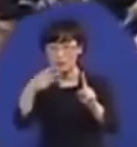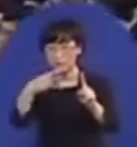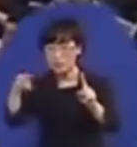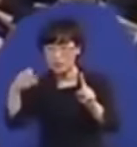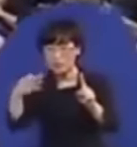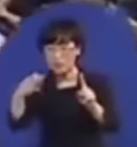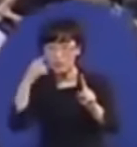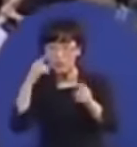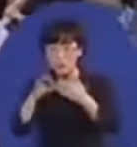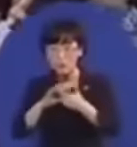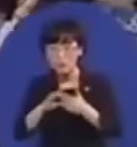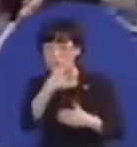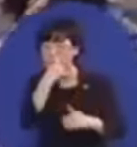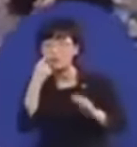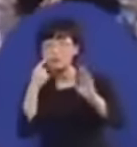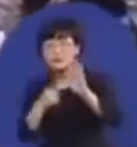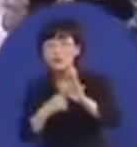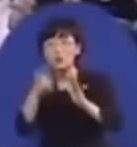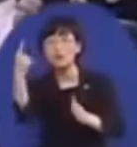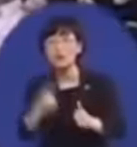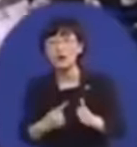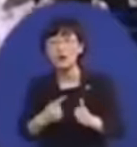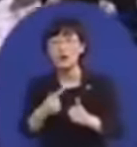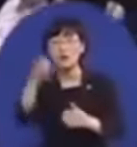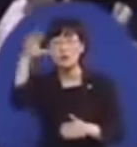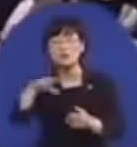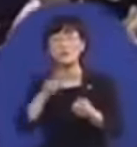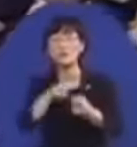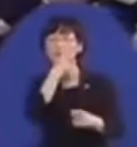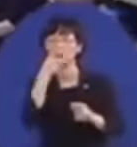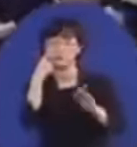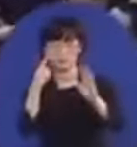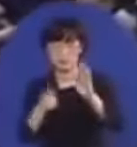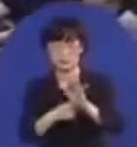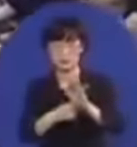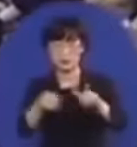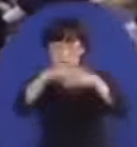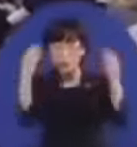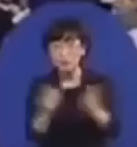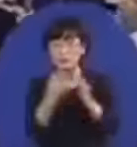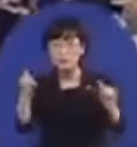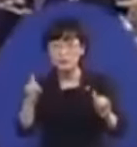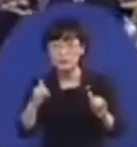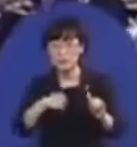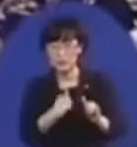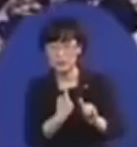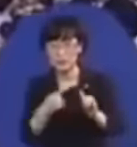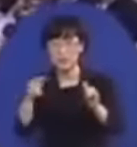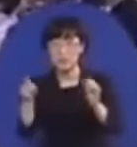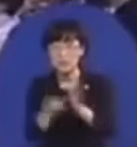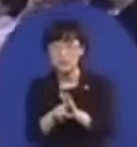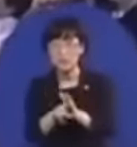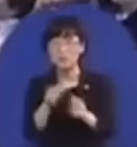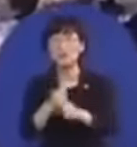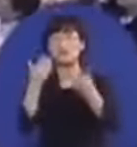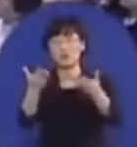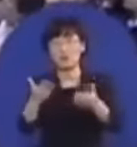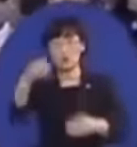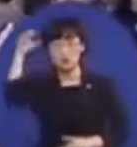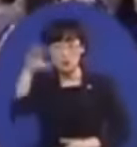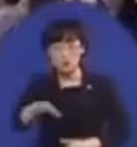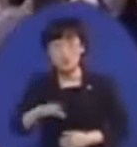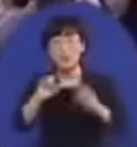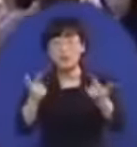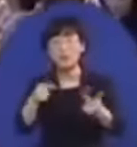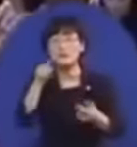왔으니 곧 빛에 대하여 증언하고 모든 사람이 자기로 말미암아 믿게 하려 함이라. 그는 빛이 아니요 이 빛에